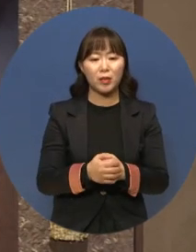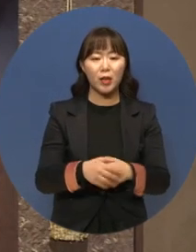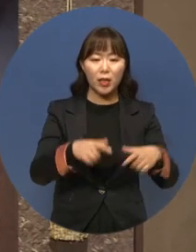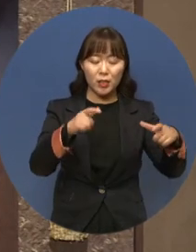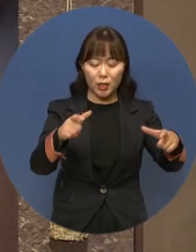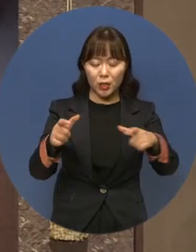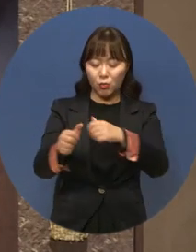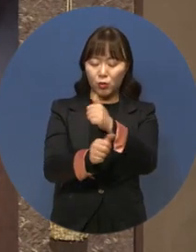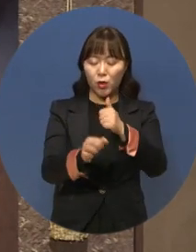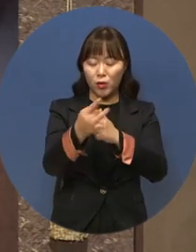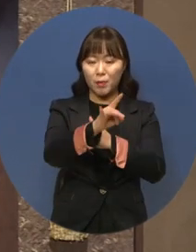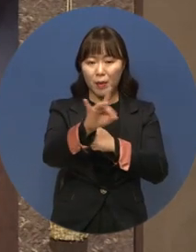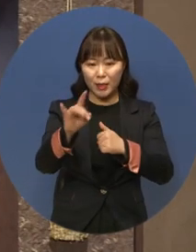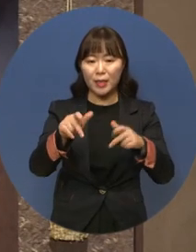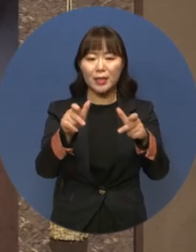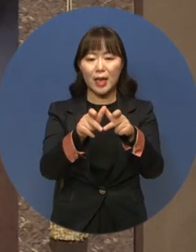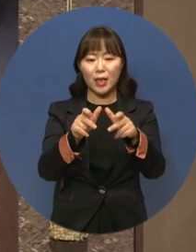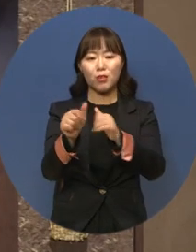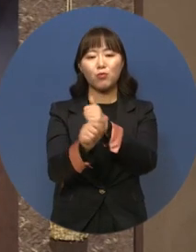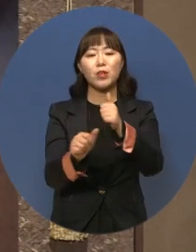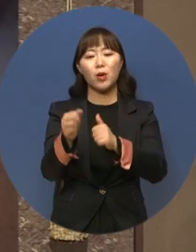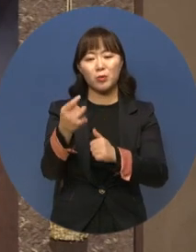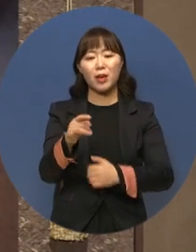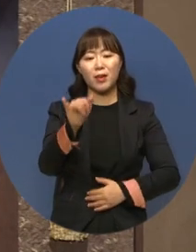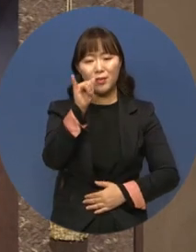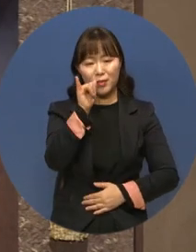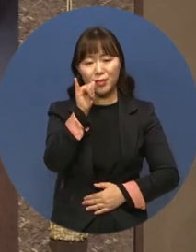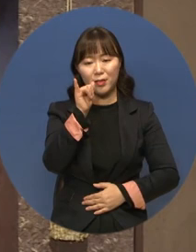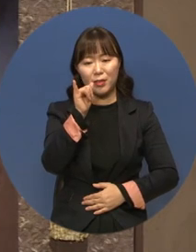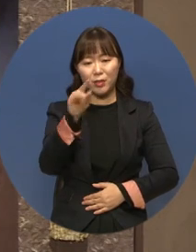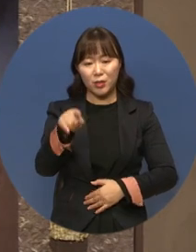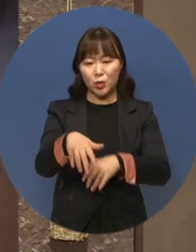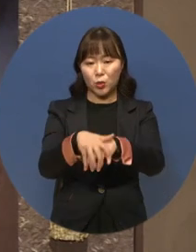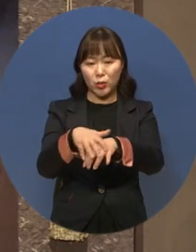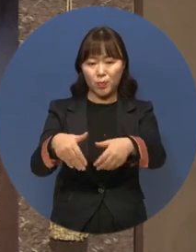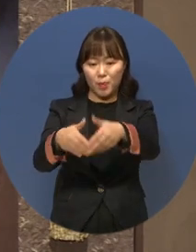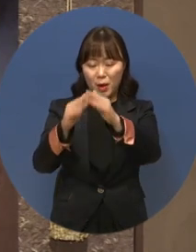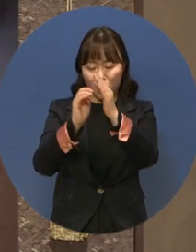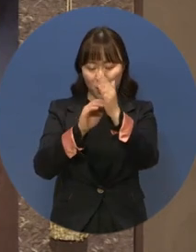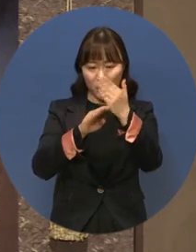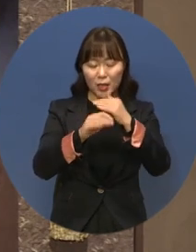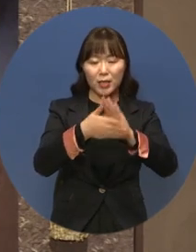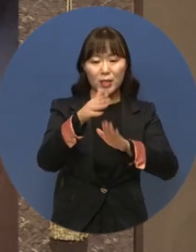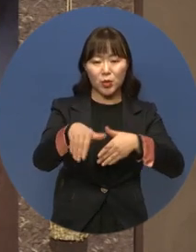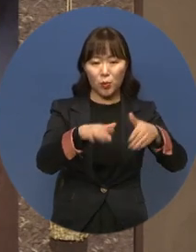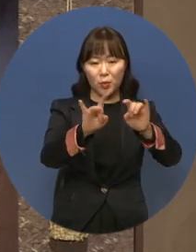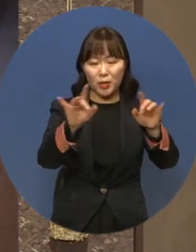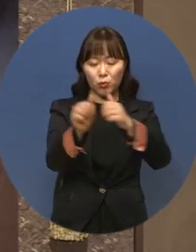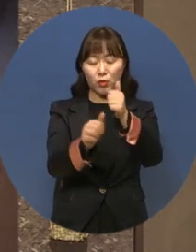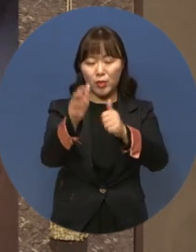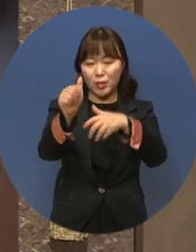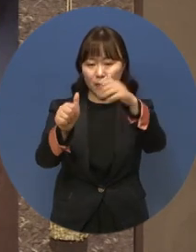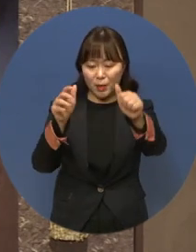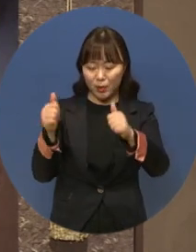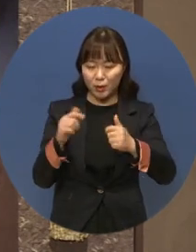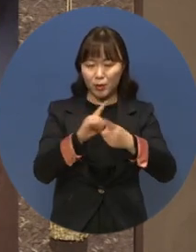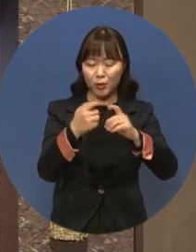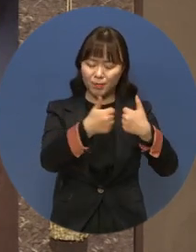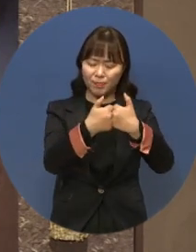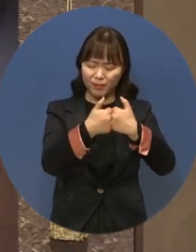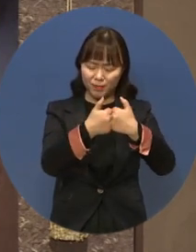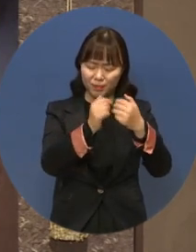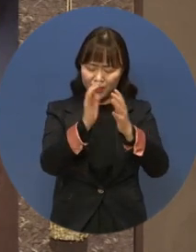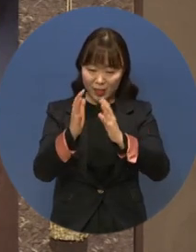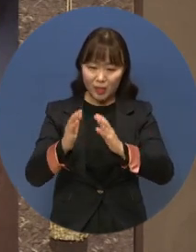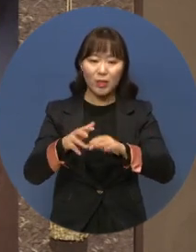지역위원회별로 장애인위원회가 있습니다. 아. 그 장애인위원회 조직을 구성하고 예. 시도당 위원장들하고 협의해서